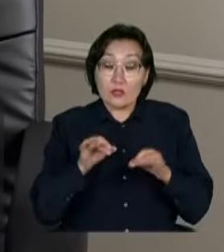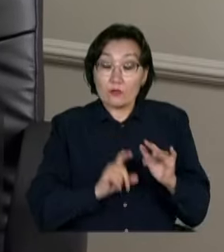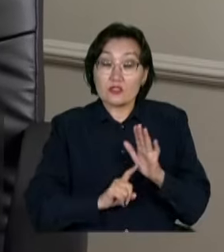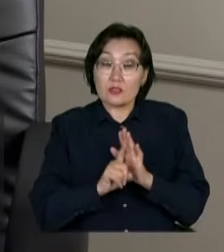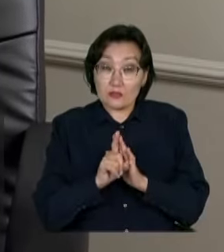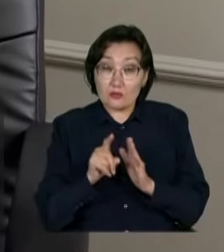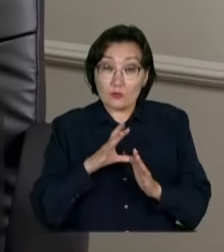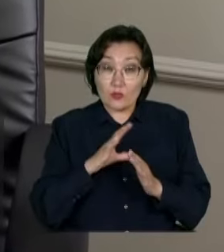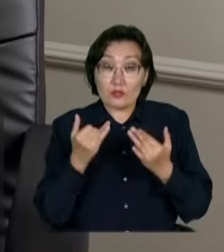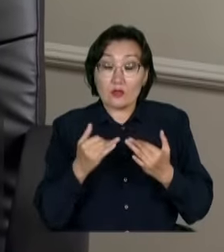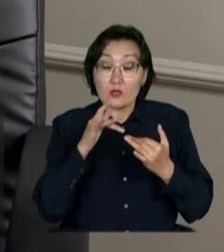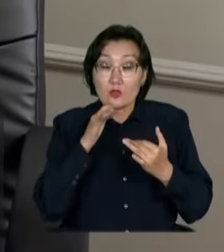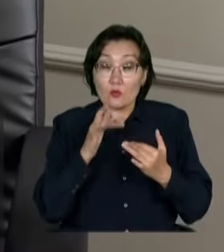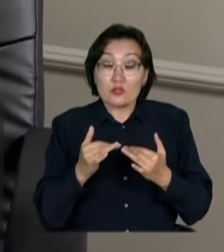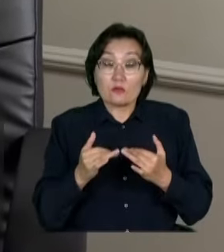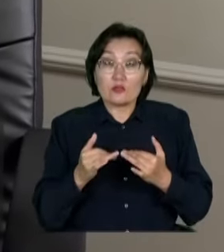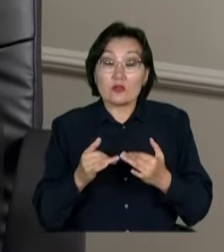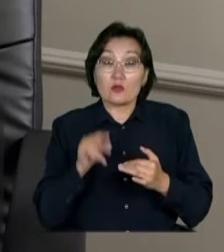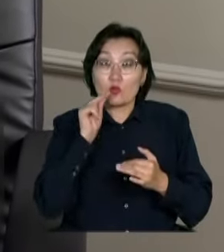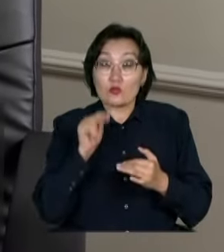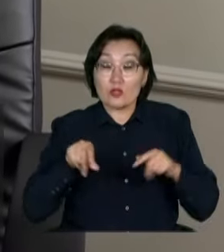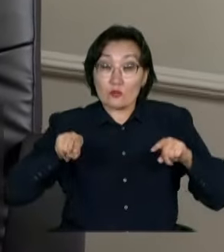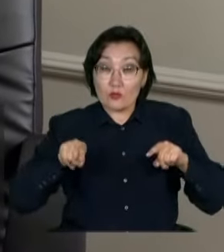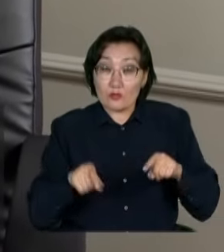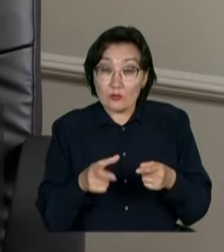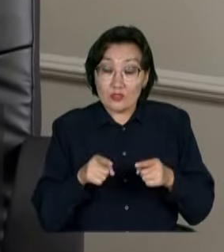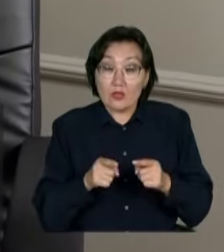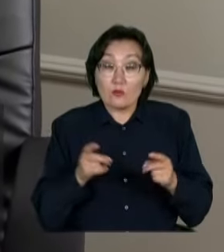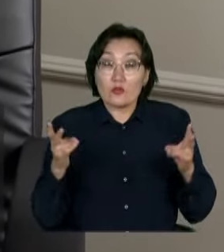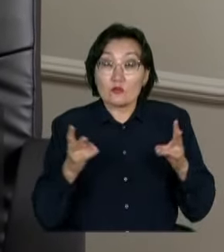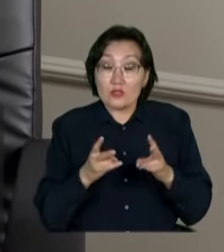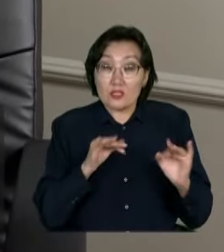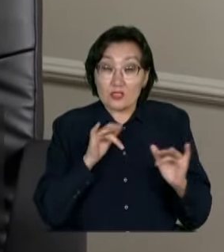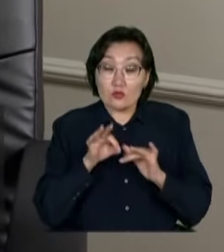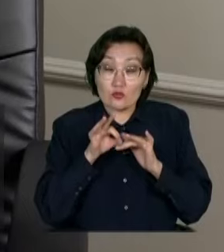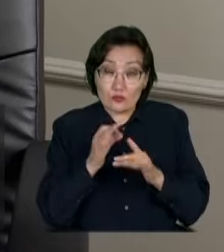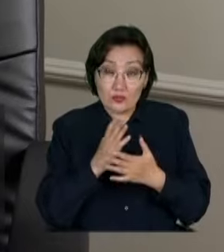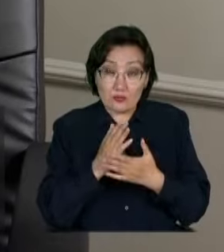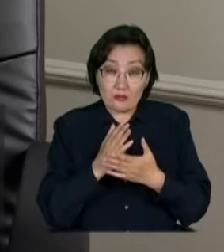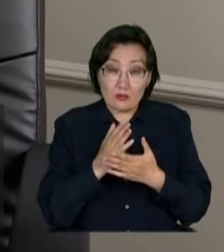қозғалды. Қазіргі уақытта күдіктілерді ұстауға бағытталған қажетті шаралар жүргізілуде.